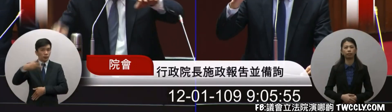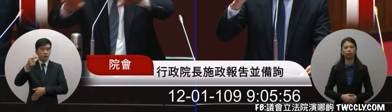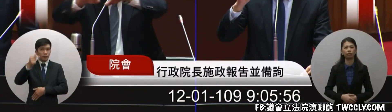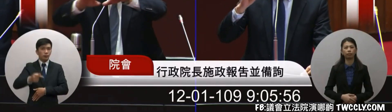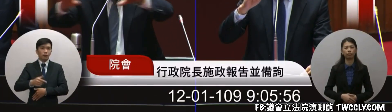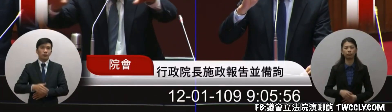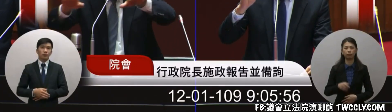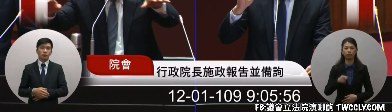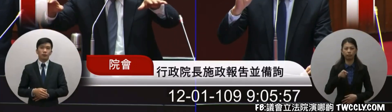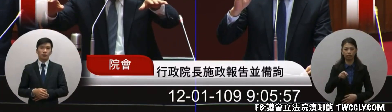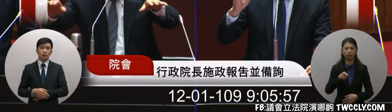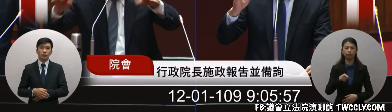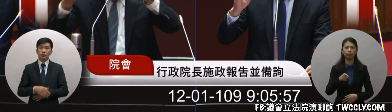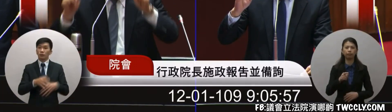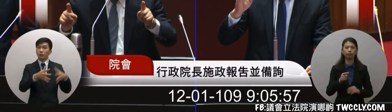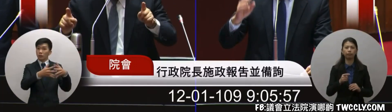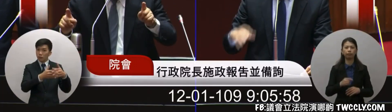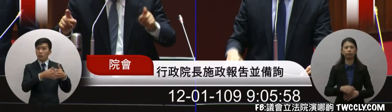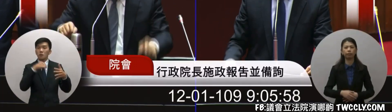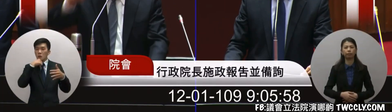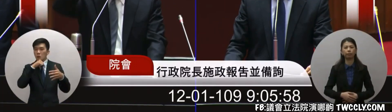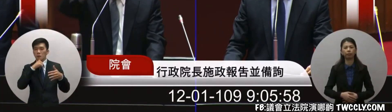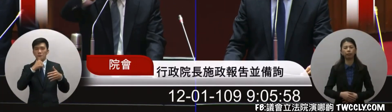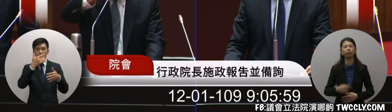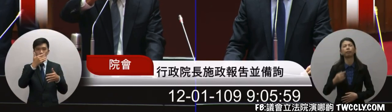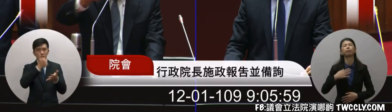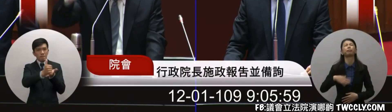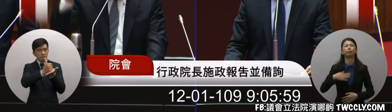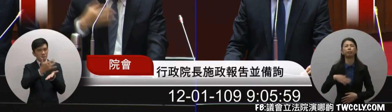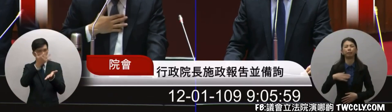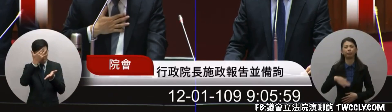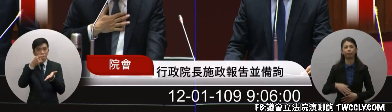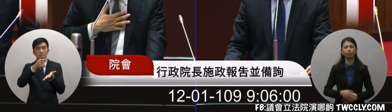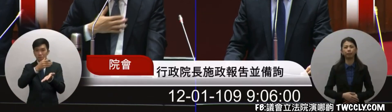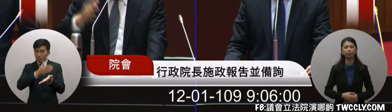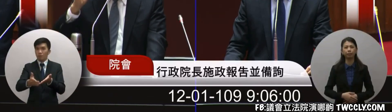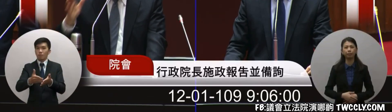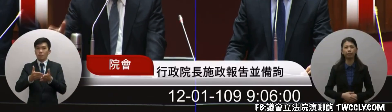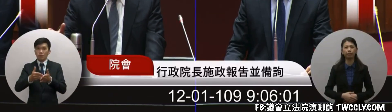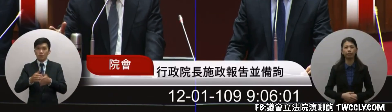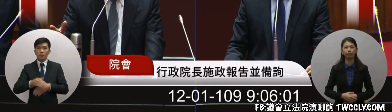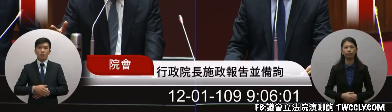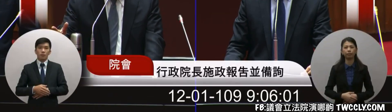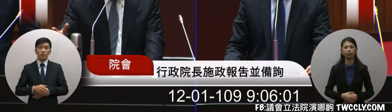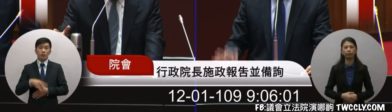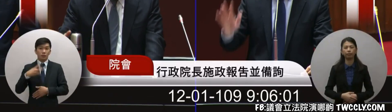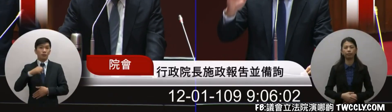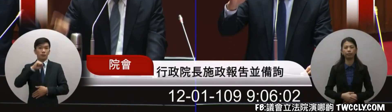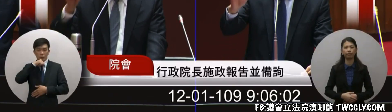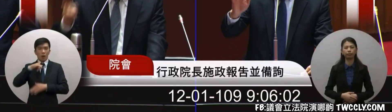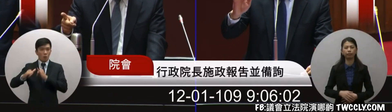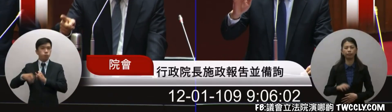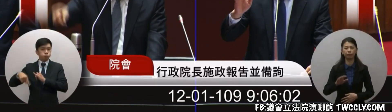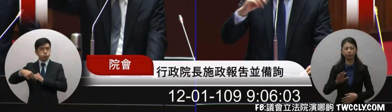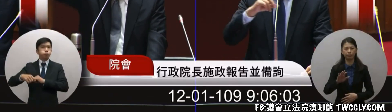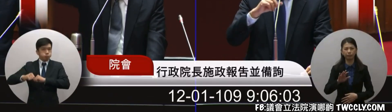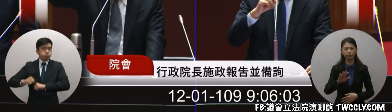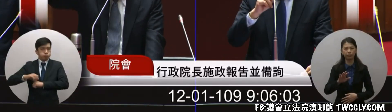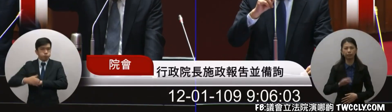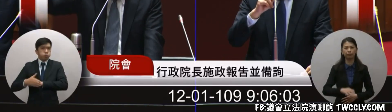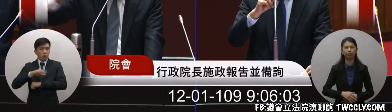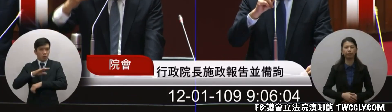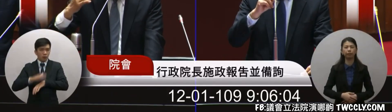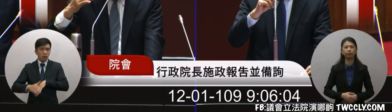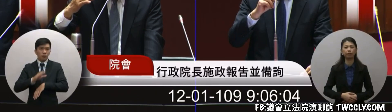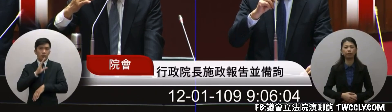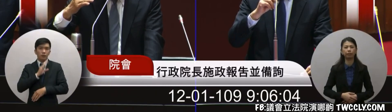国的贸易障碍要去除， 我知道， 但是一定会守护国人健康，所以我们